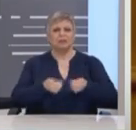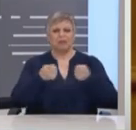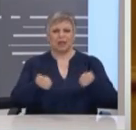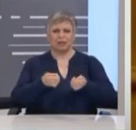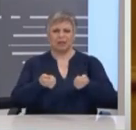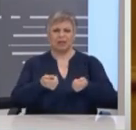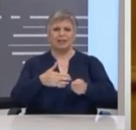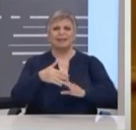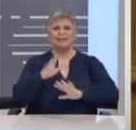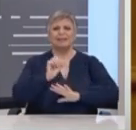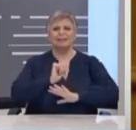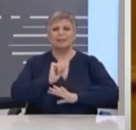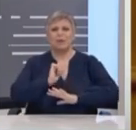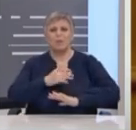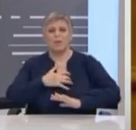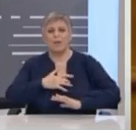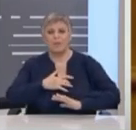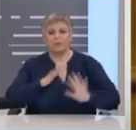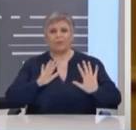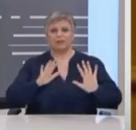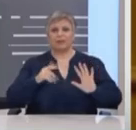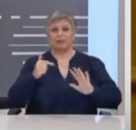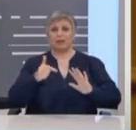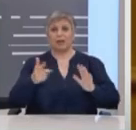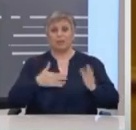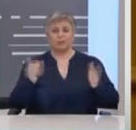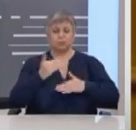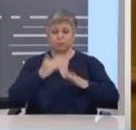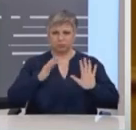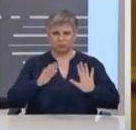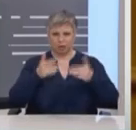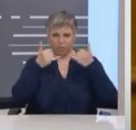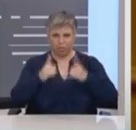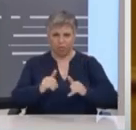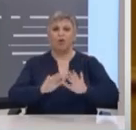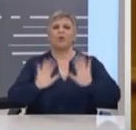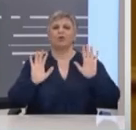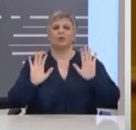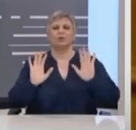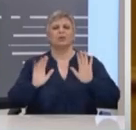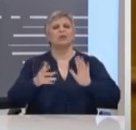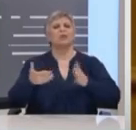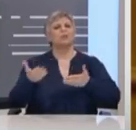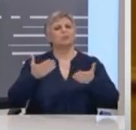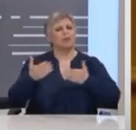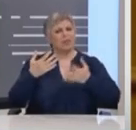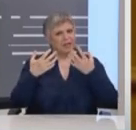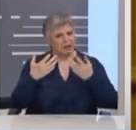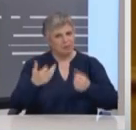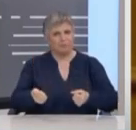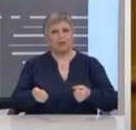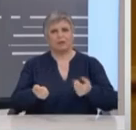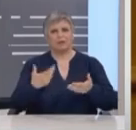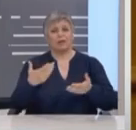γίνει χωρίς συνεννόηση. Δεν πρόκειται αυτό να γίνει με έναν τρόπο αποσπασματικό. Άλλωστε έχουν υπογραφεί τα